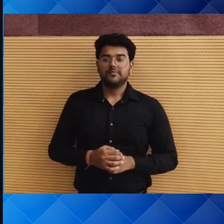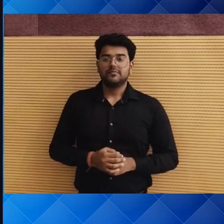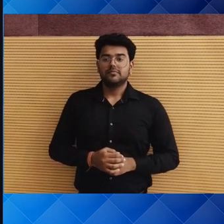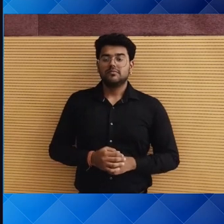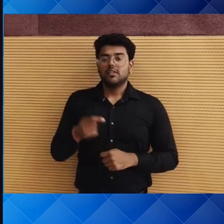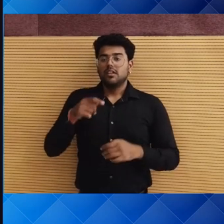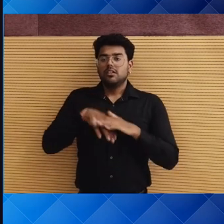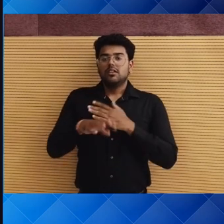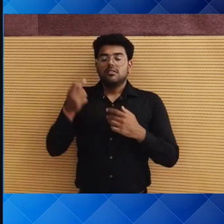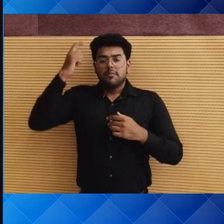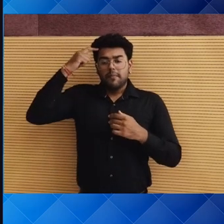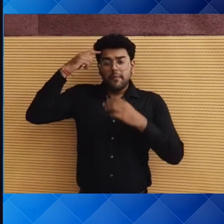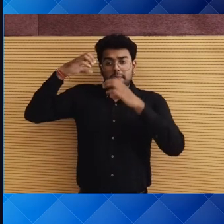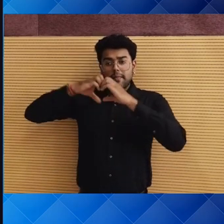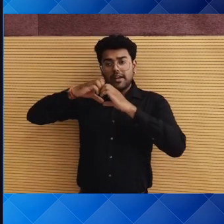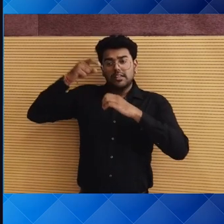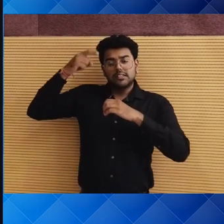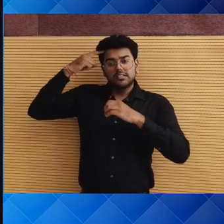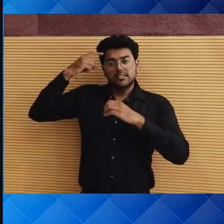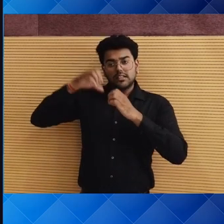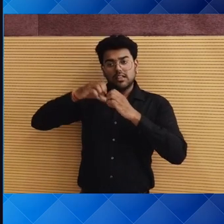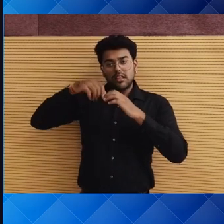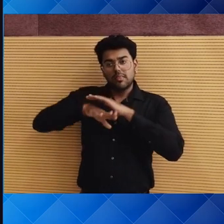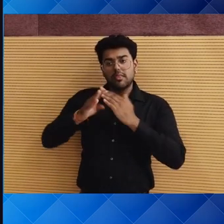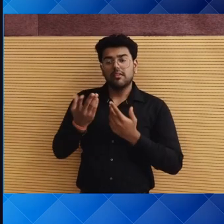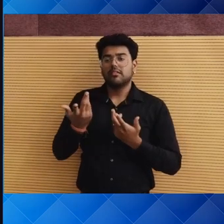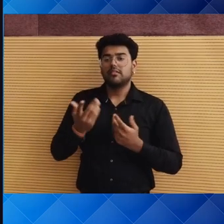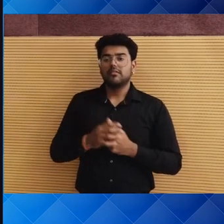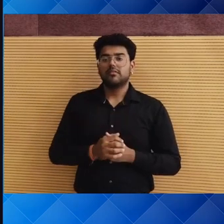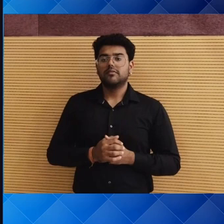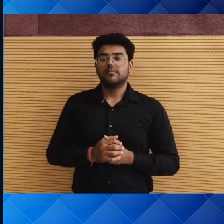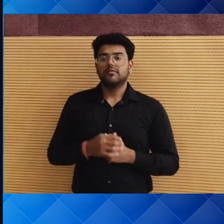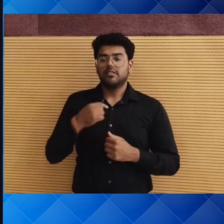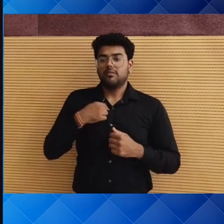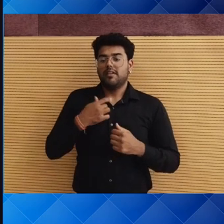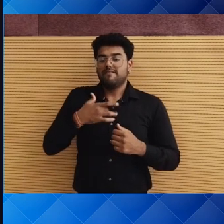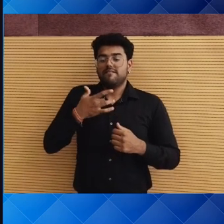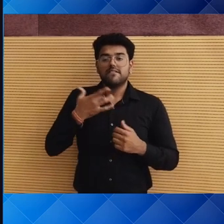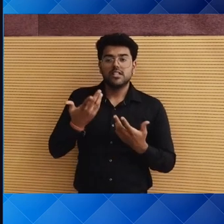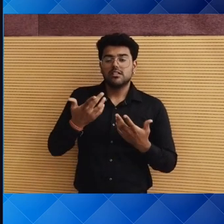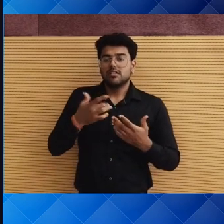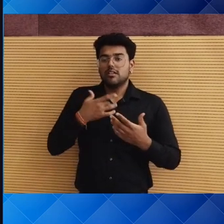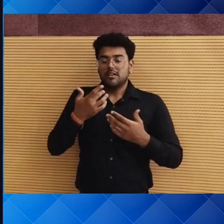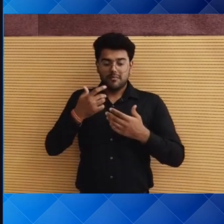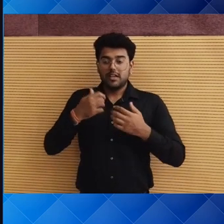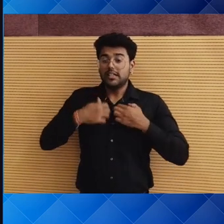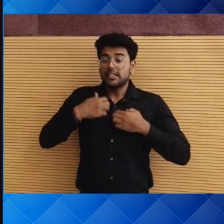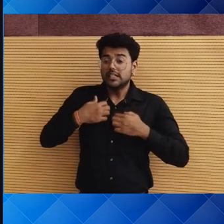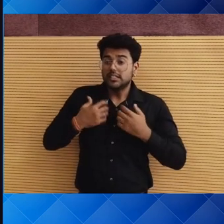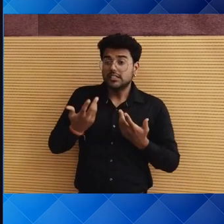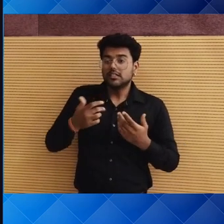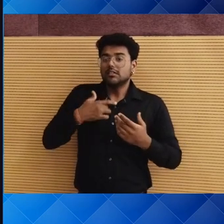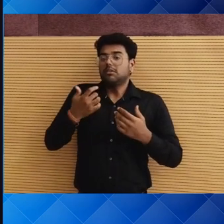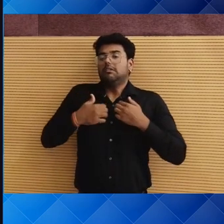हमारी मस्तिष्क की कैसे हमारी आवेग, हमारी भावना, हमारी रुचि,